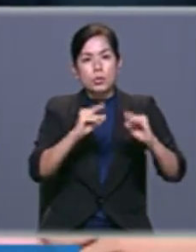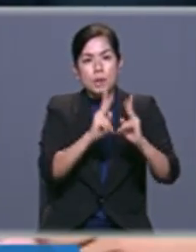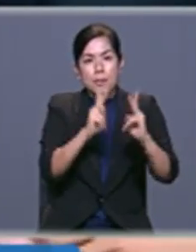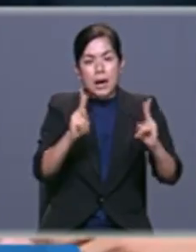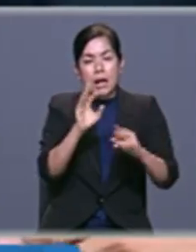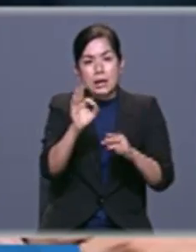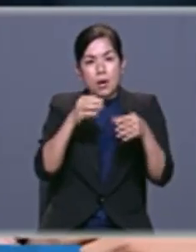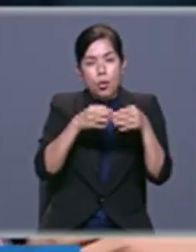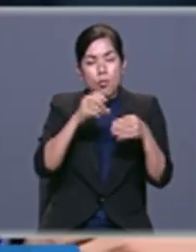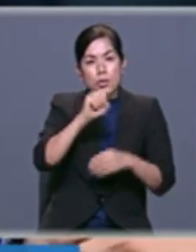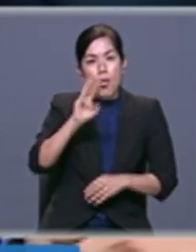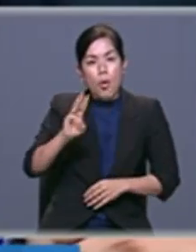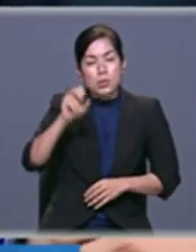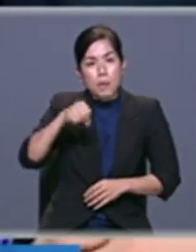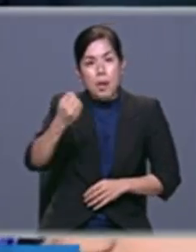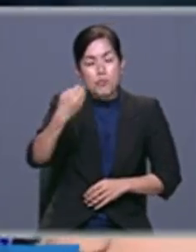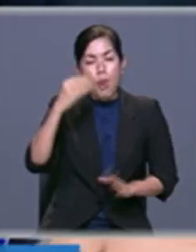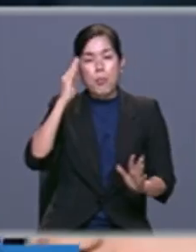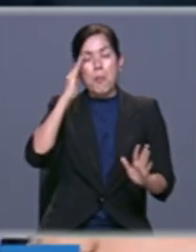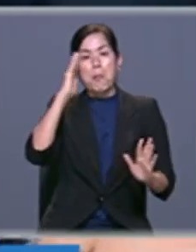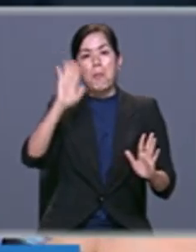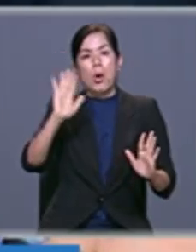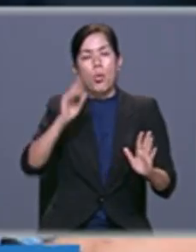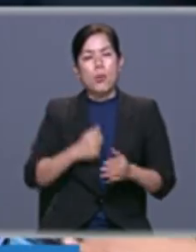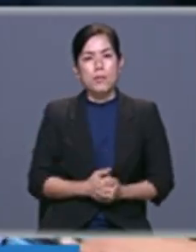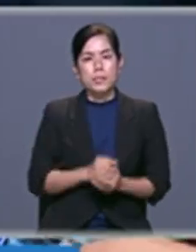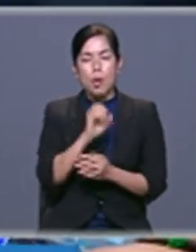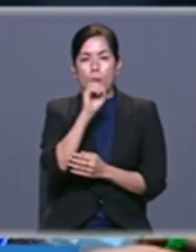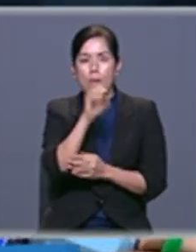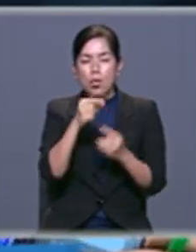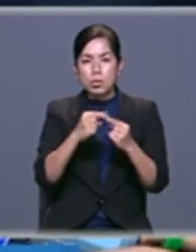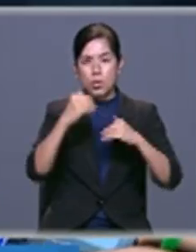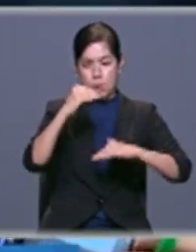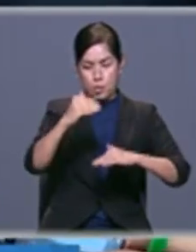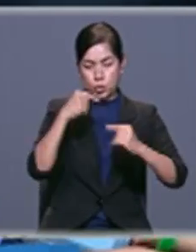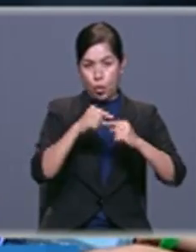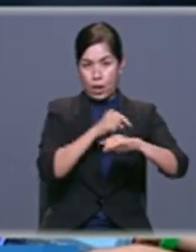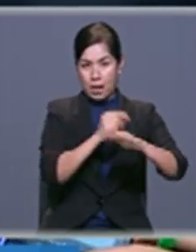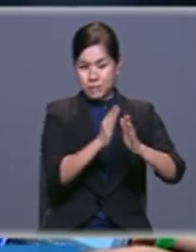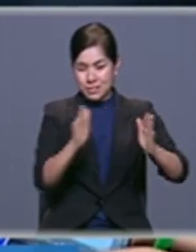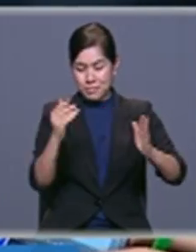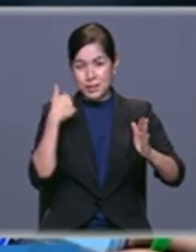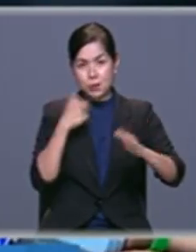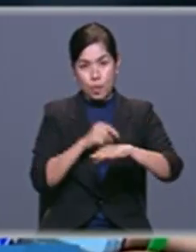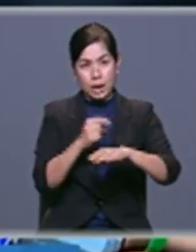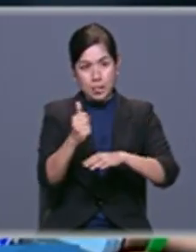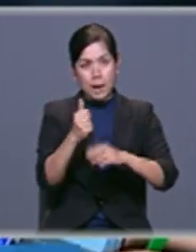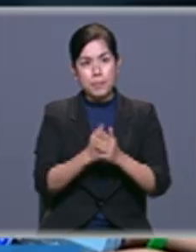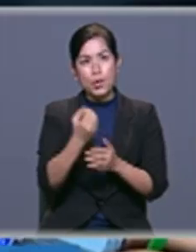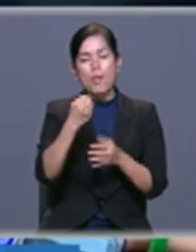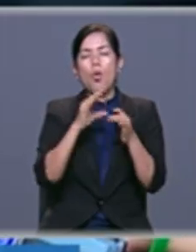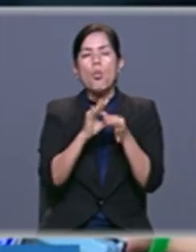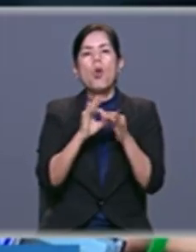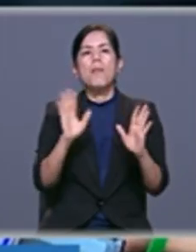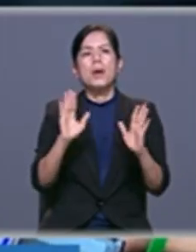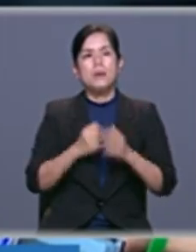ม แล้วตอนนี้เวลาเลย5วันนะครับทันไหมครับวันนี้ได้กี่คนแล้ว อันนั้นไม่ห่วงนะไม่ต้องห่วงทุกอย่